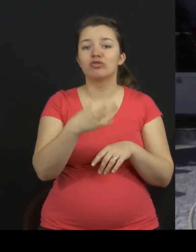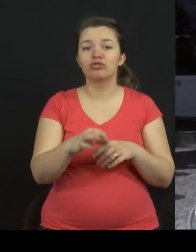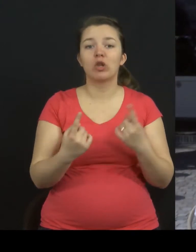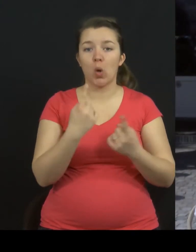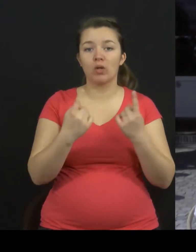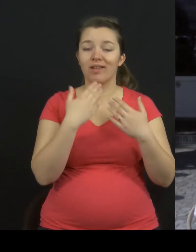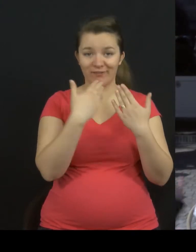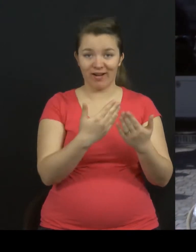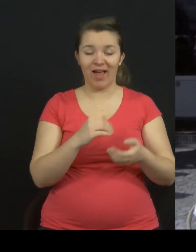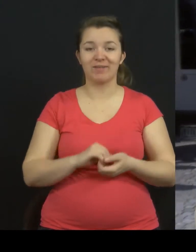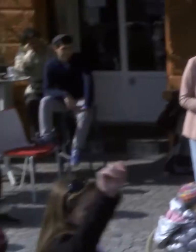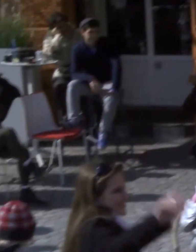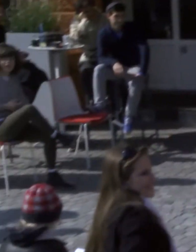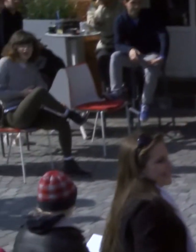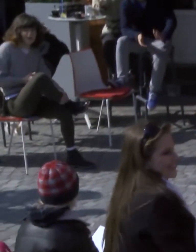Hvala.